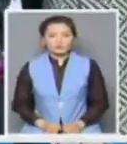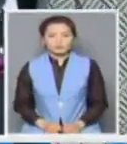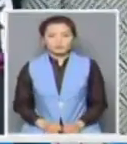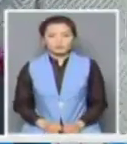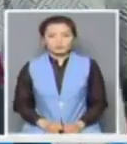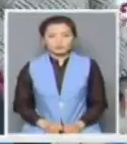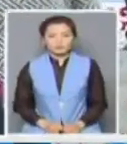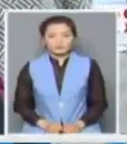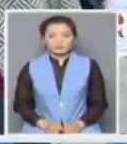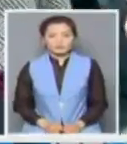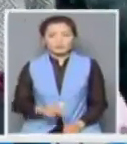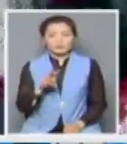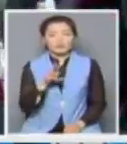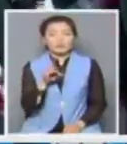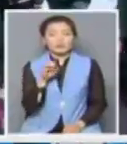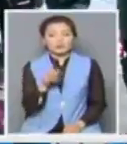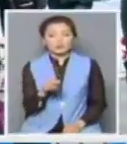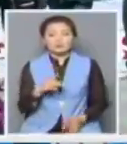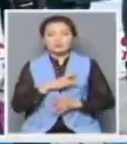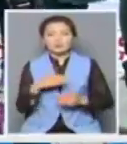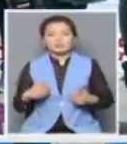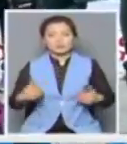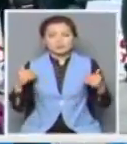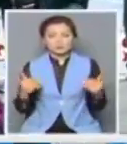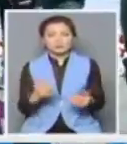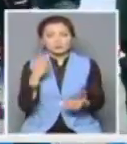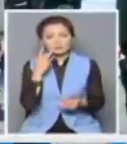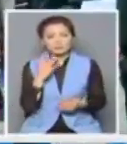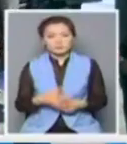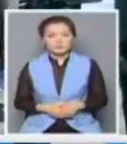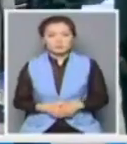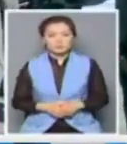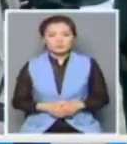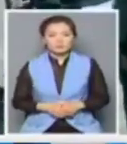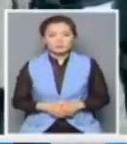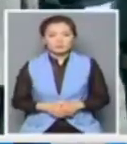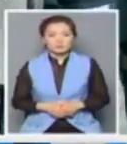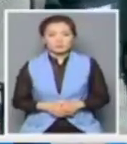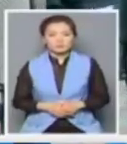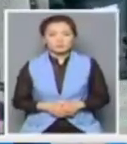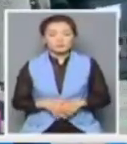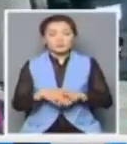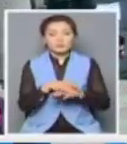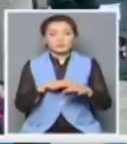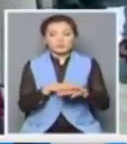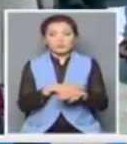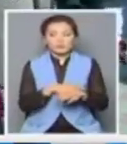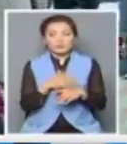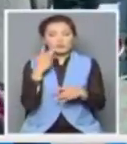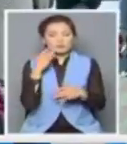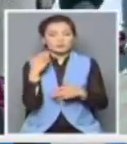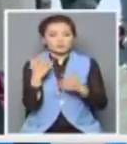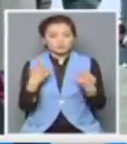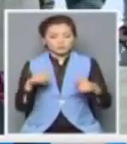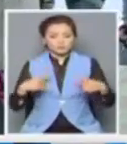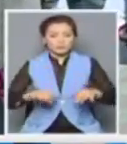ұлыстың ұлы күні Наурызымыз құтты болсын. Ақтың мол болатын, төлдейтін еліміздің малдарымыз төлдейтін